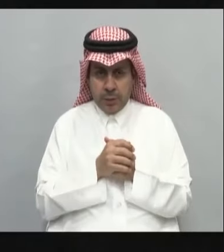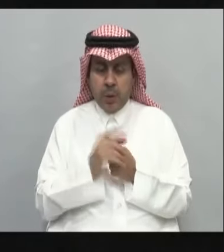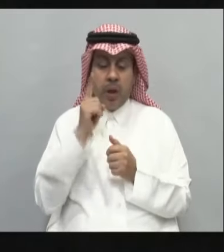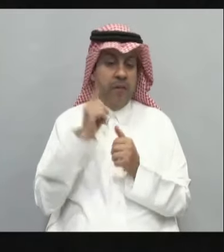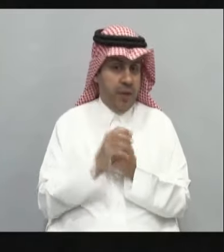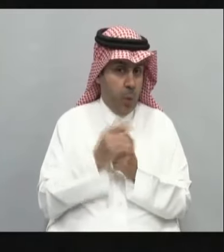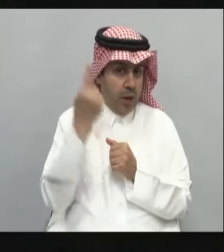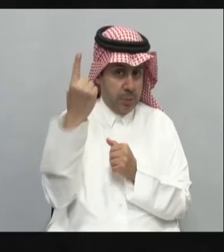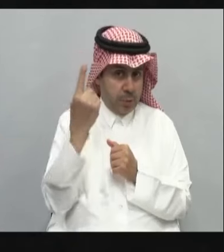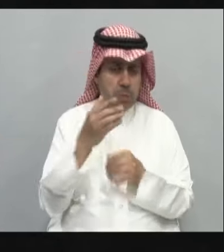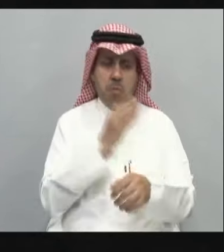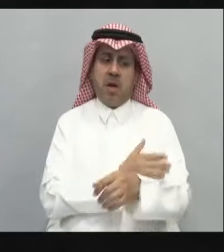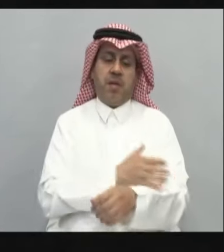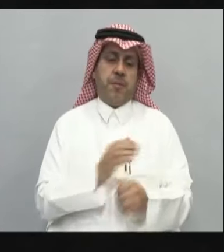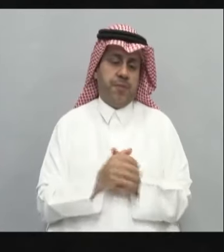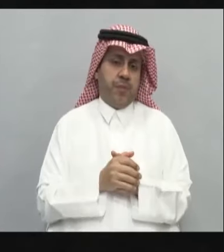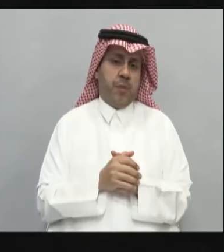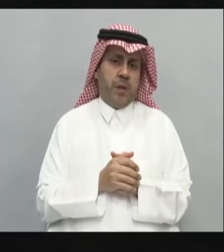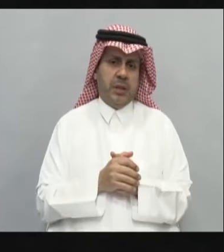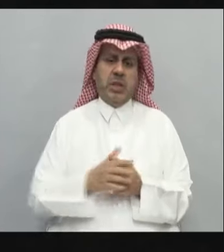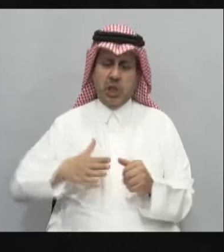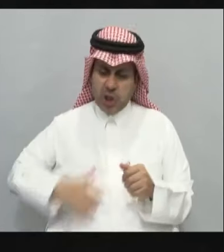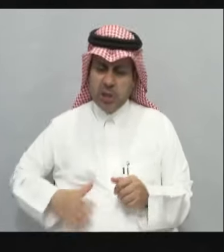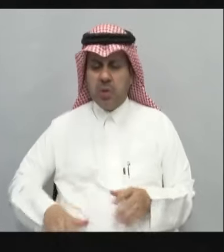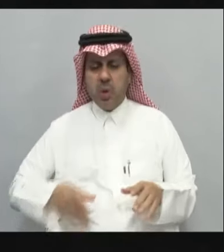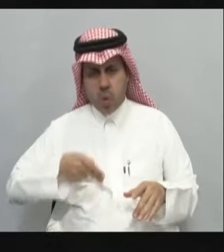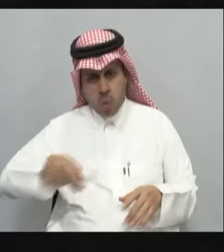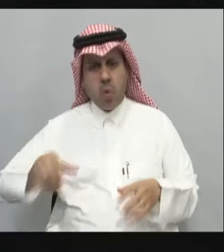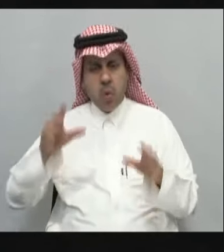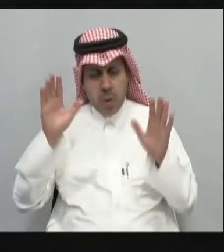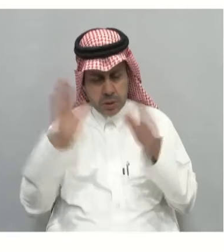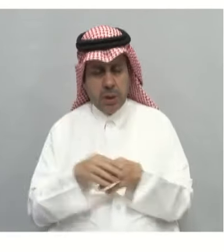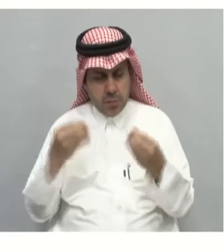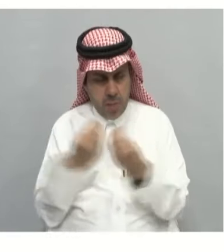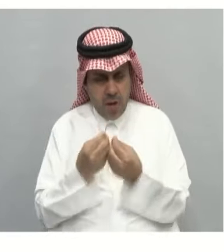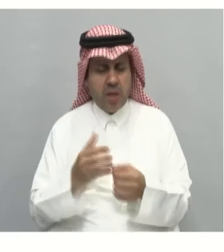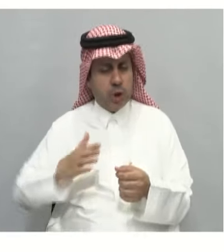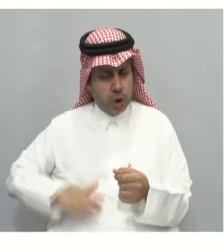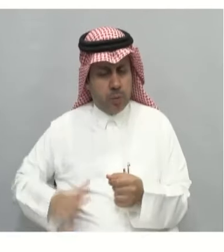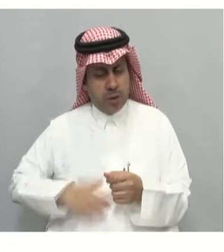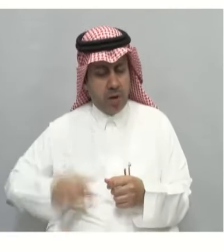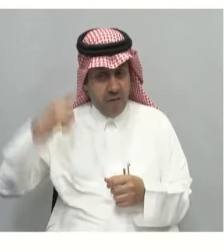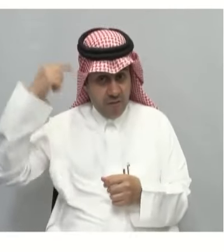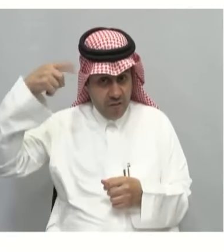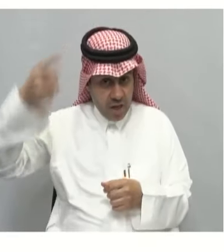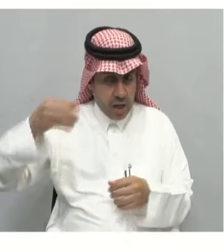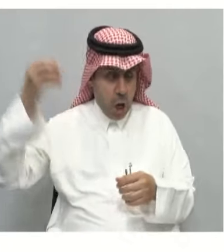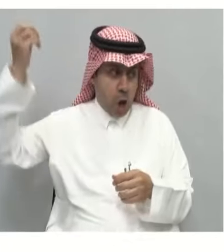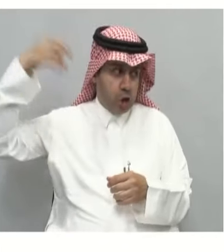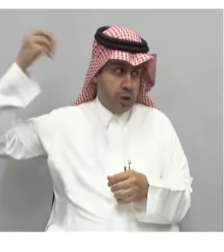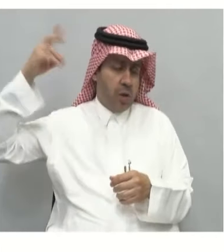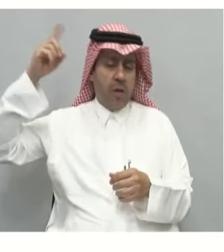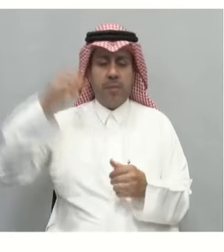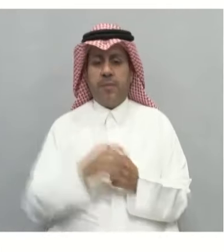باحدهم مرض هل يتخلف عنها ناتي الى بيان ذلك كان الصحابه رضي الله